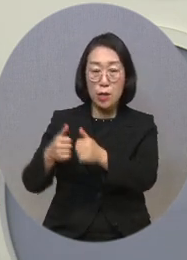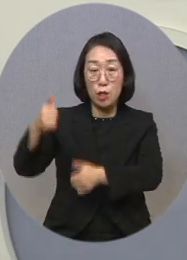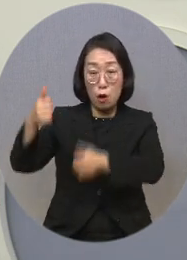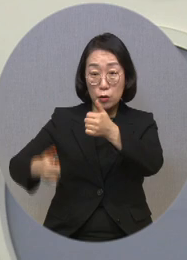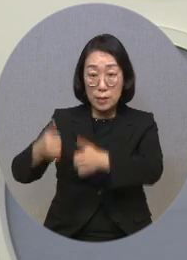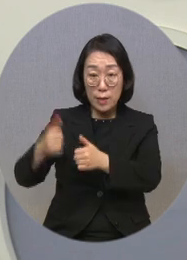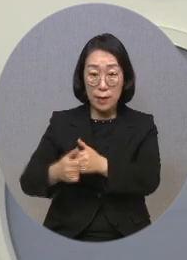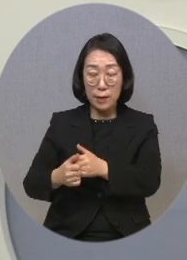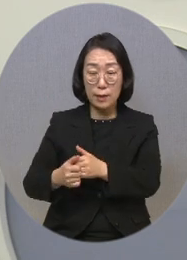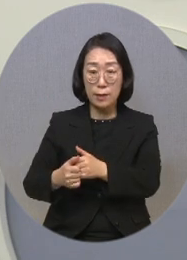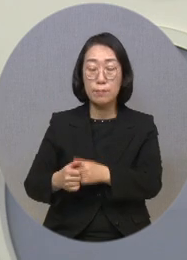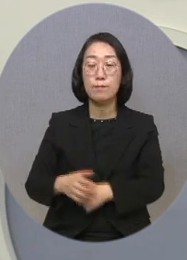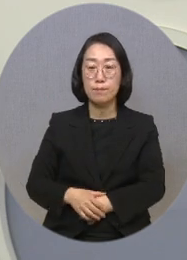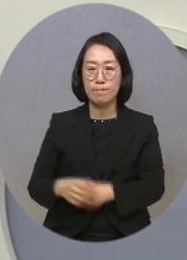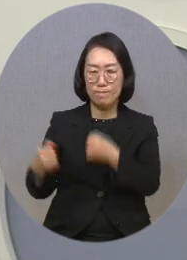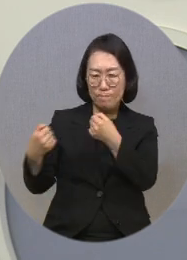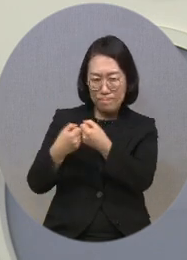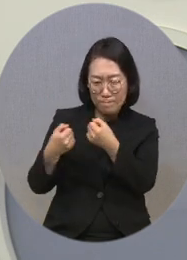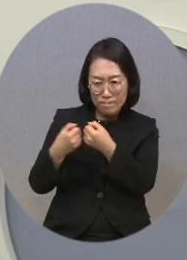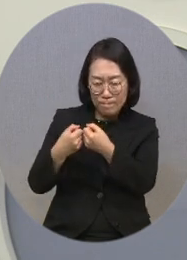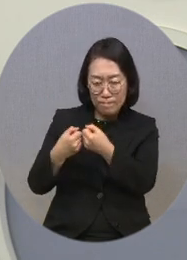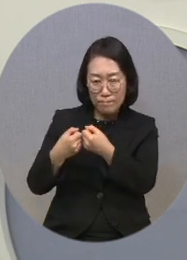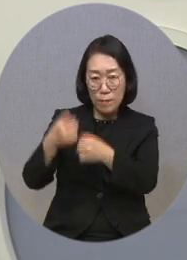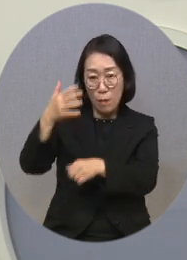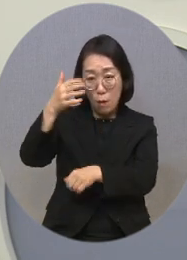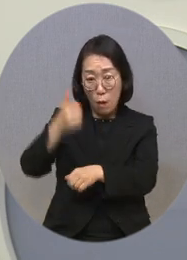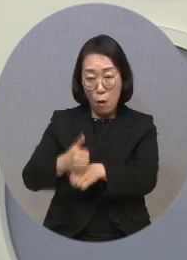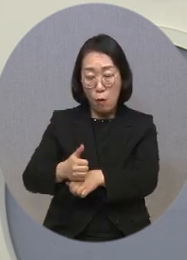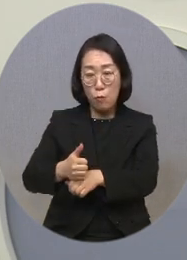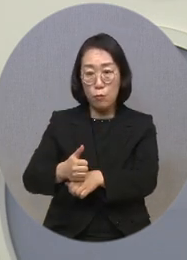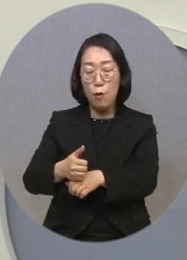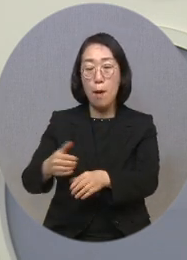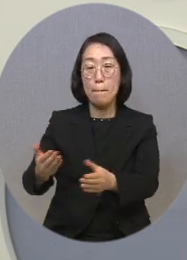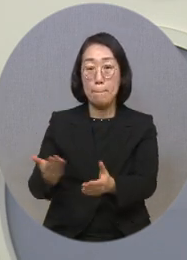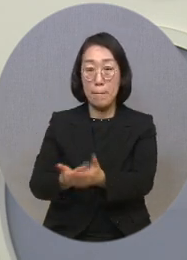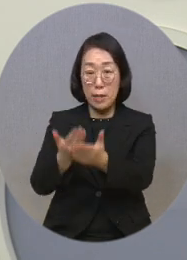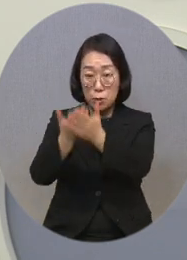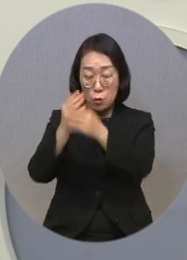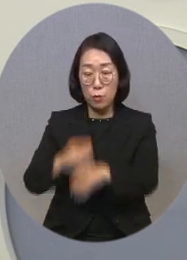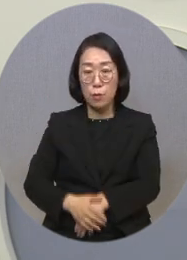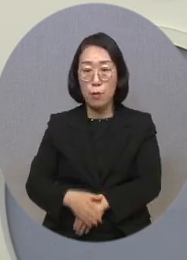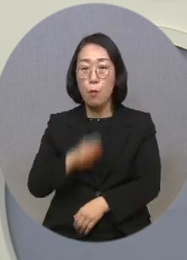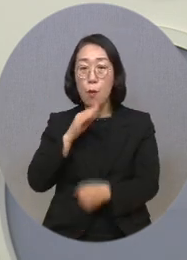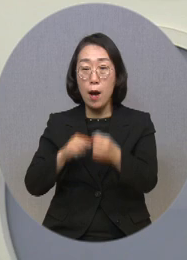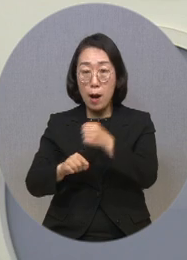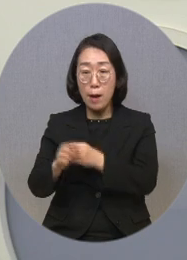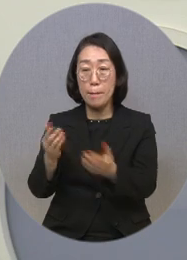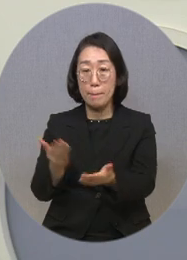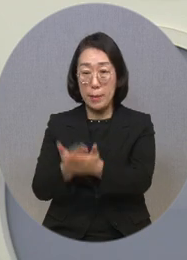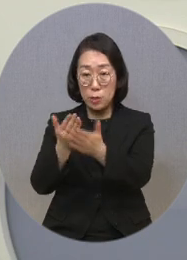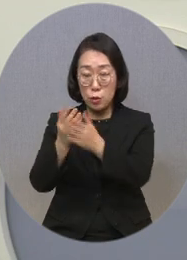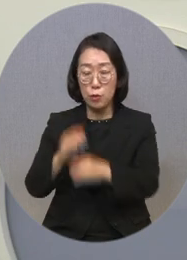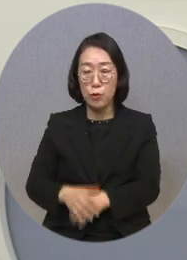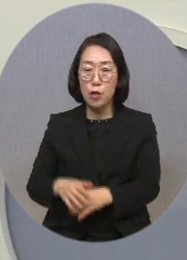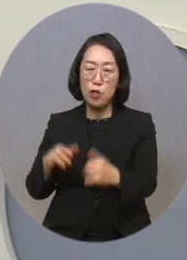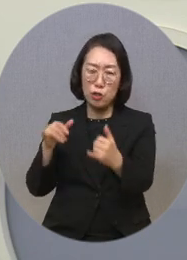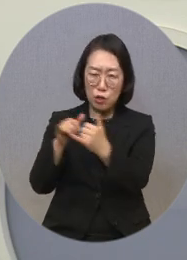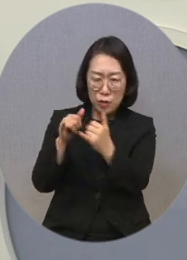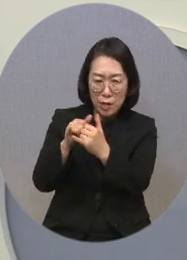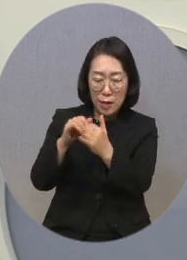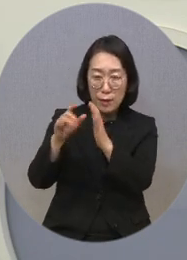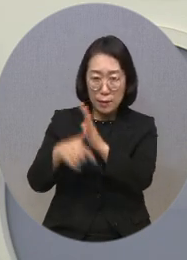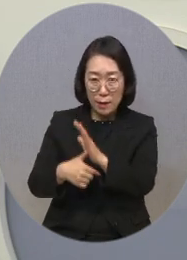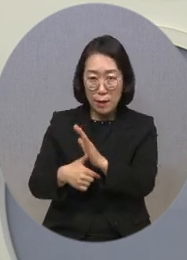하면서 싸우면서 문명이 발전하고 과학도 거기서 발전하고 해서 우리가 전쟁의 시대에 세상은